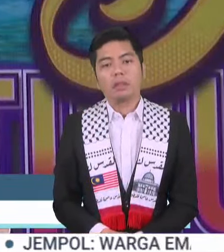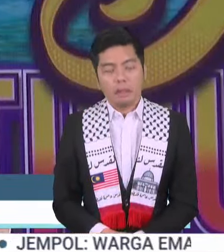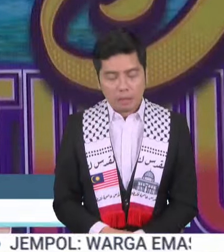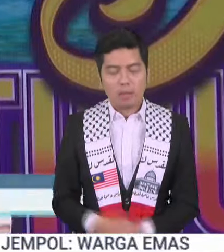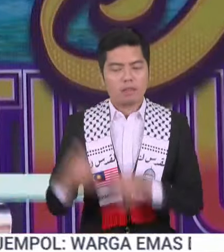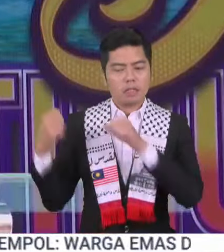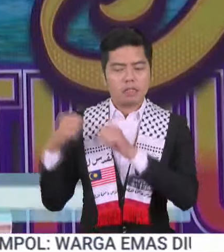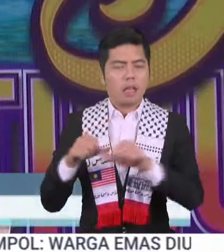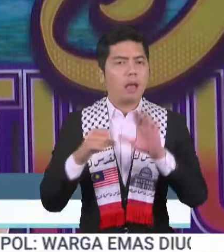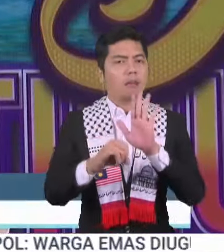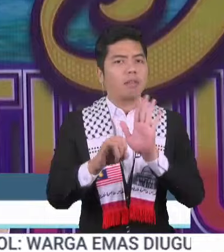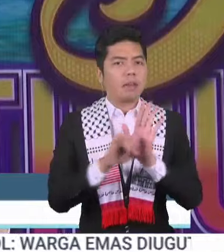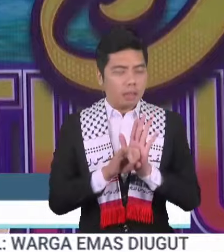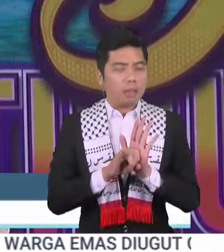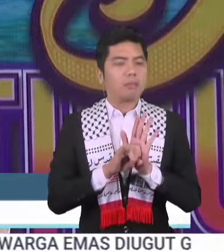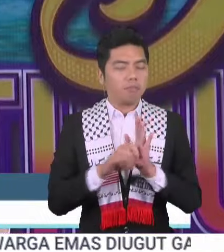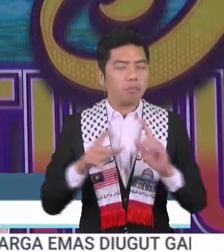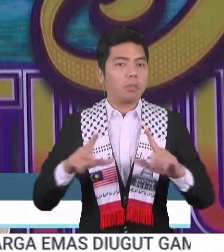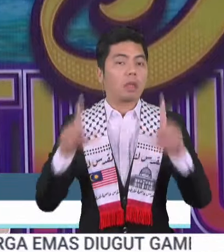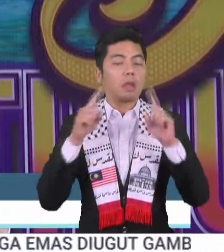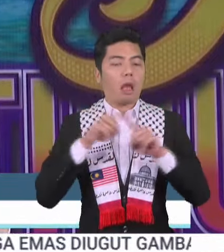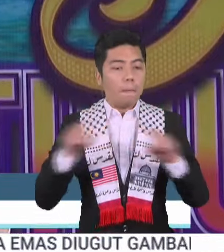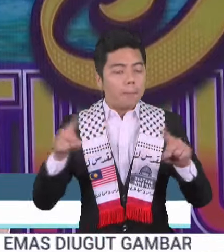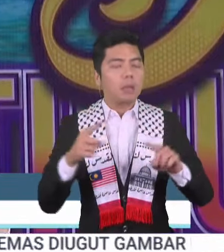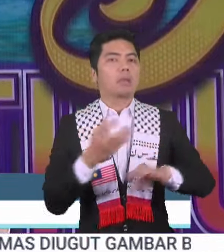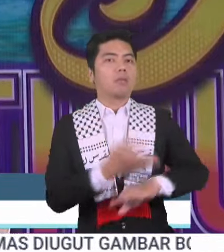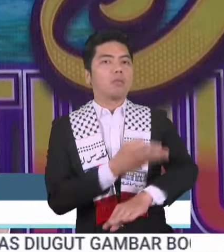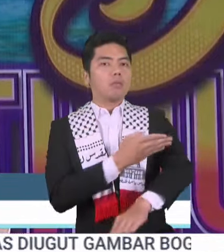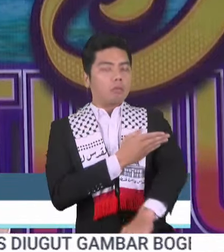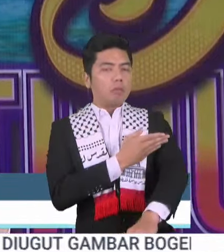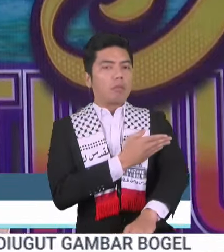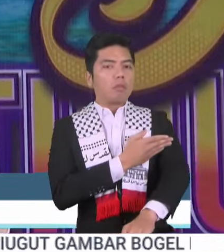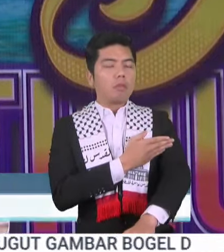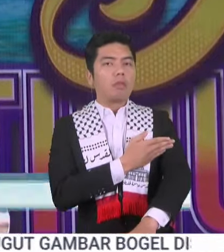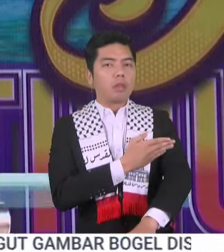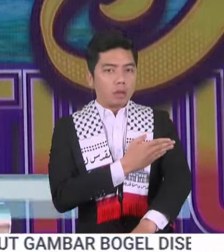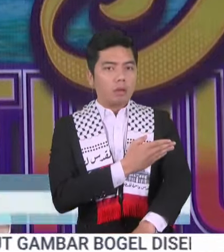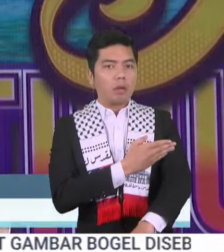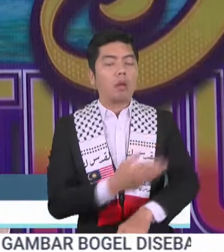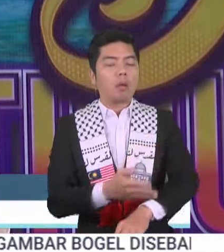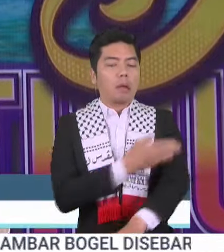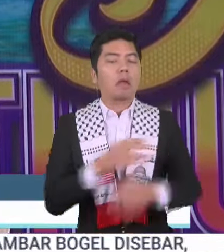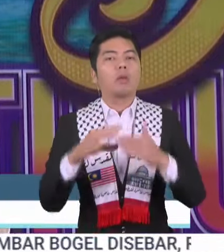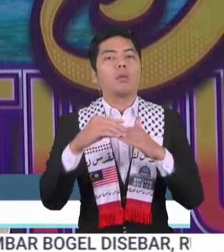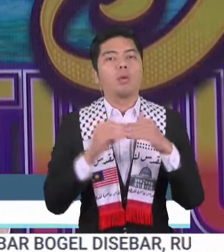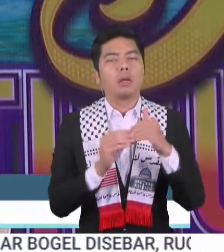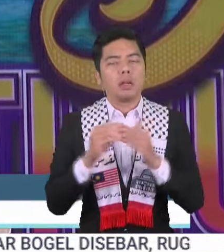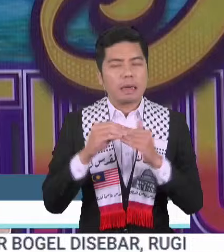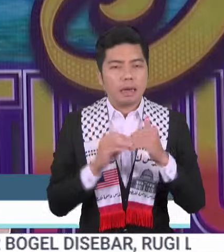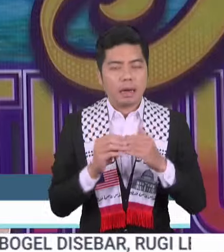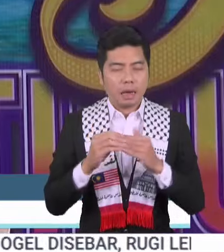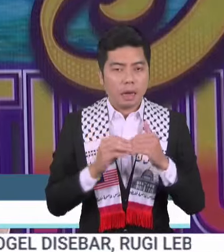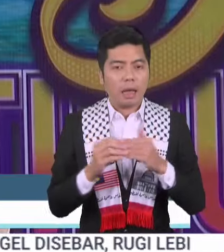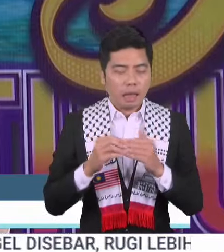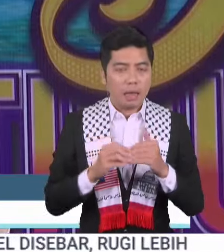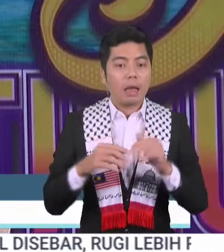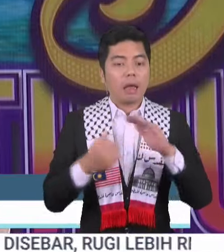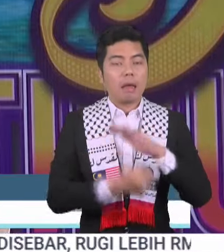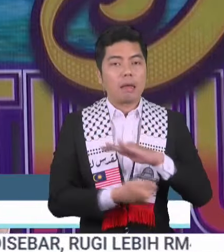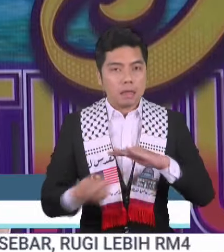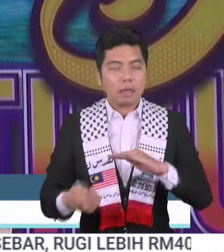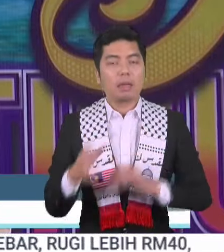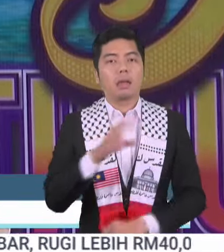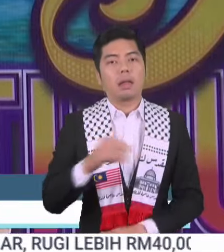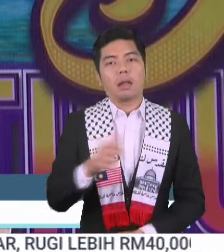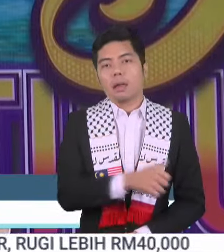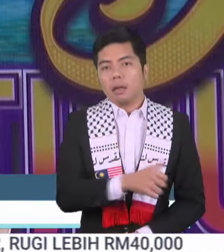Kekalkan identiti kita tetapi kita pertingkatkan apa yang dipanggil sebagai kemudahan asas dan juga kemudahan-kemudahan